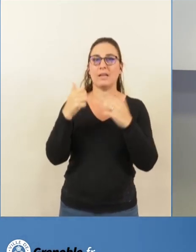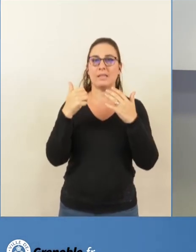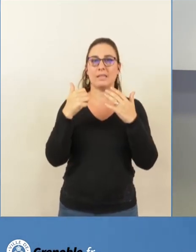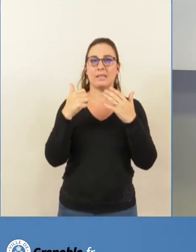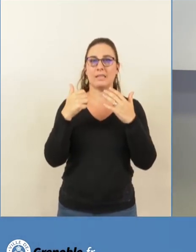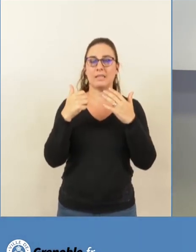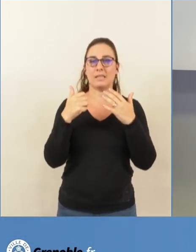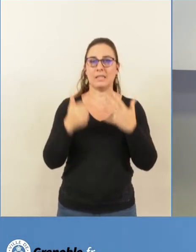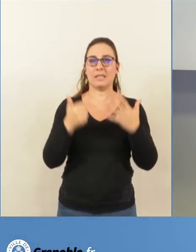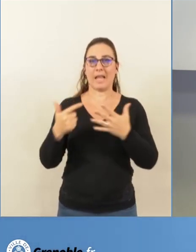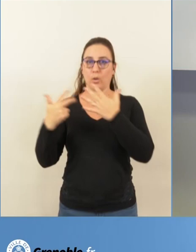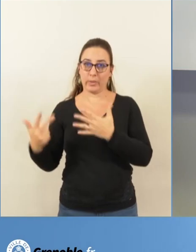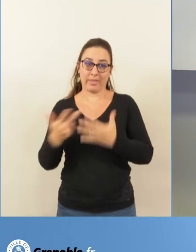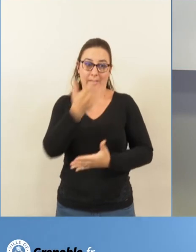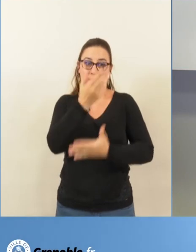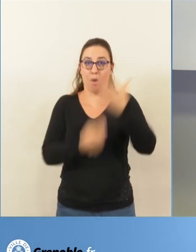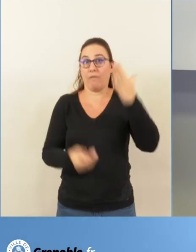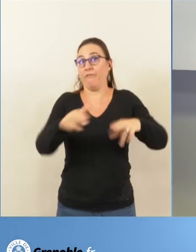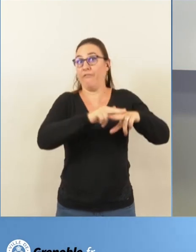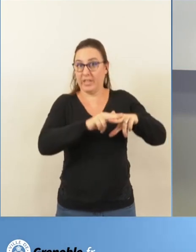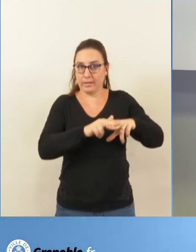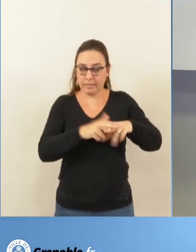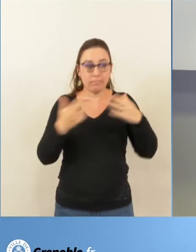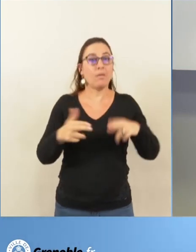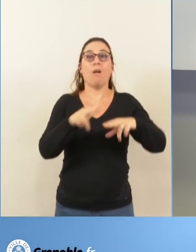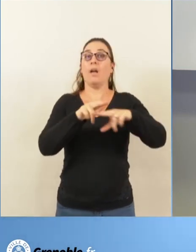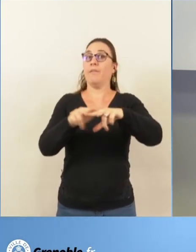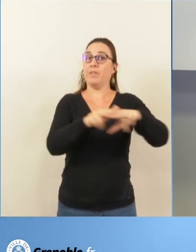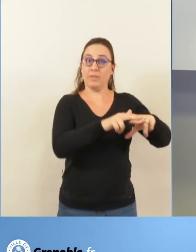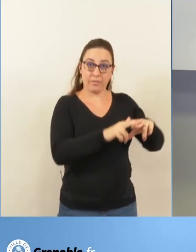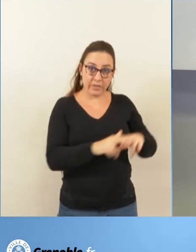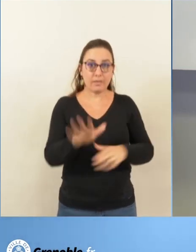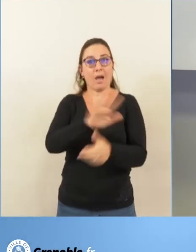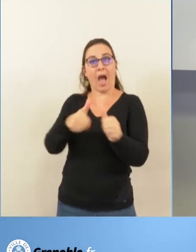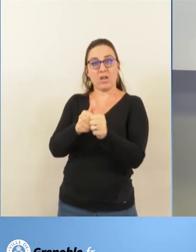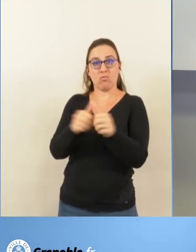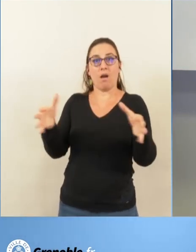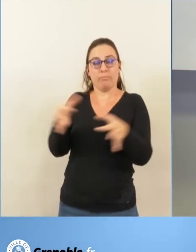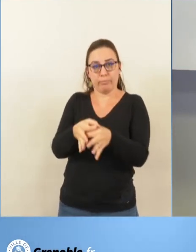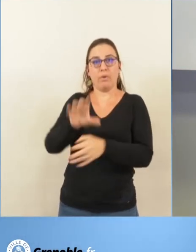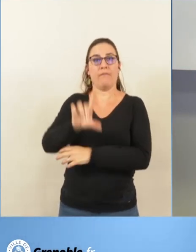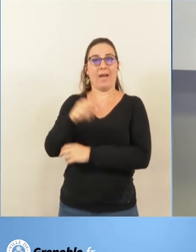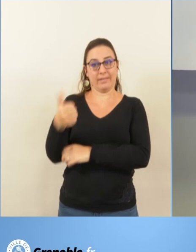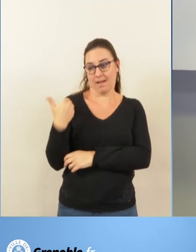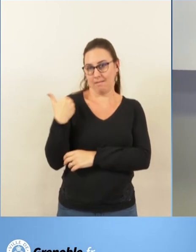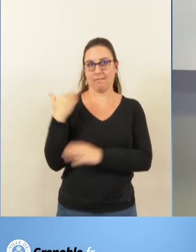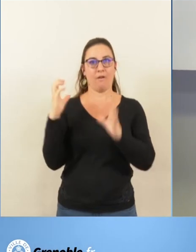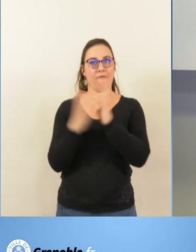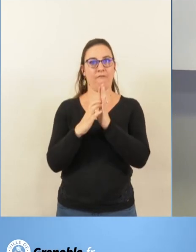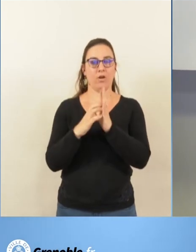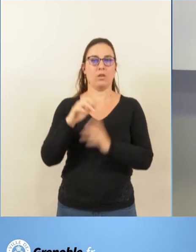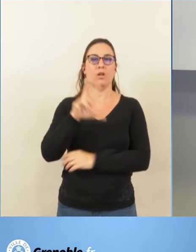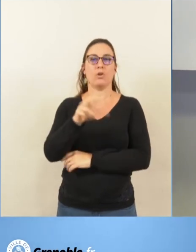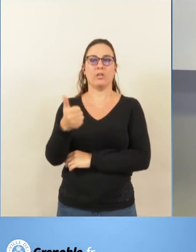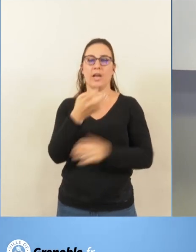et 8 sont vacants considérant que suite à ses vacances de poste le nombre d'adjoints a été ramené à 21 par des libérations numéro 5 31